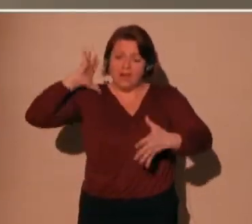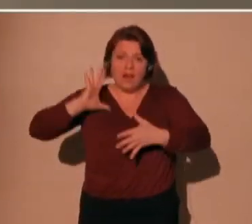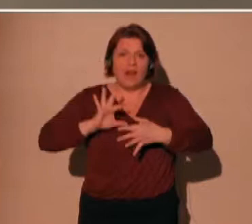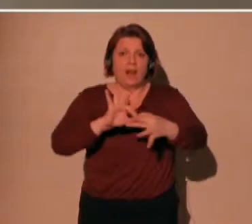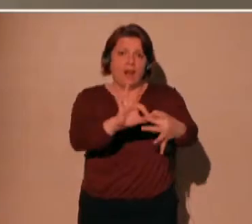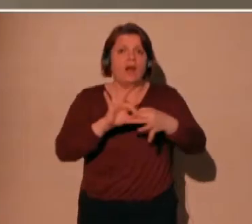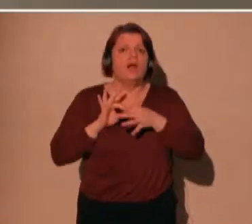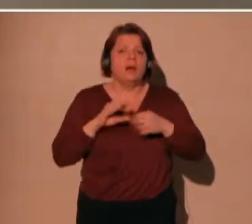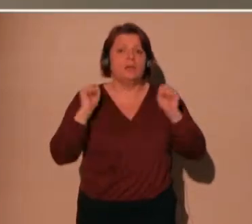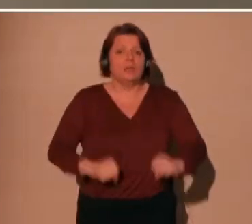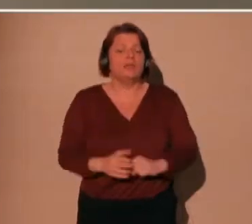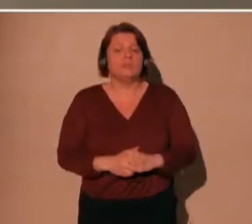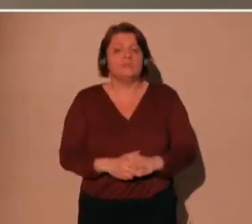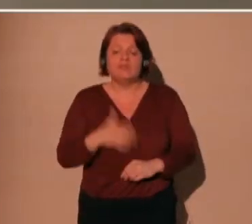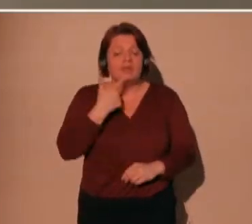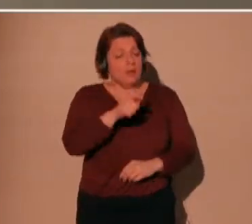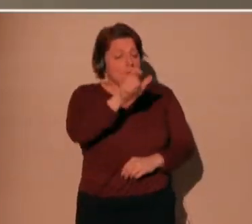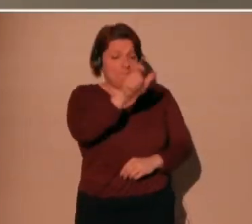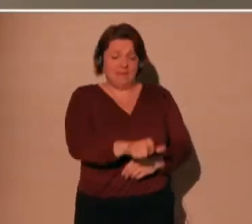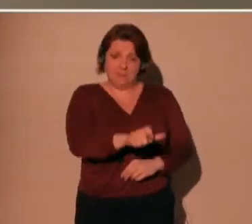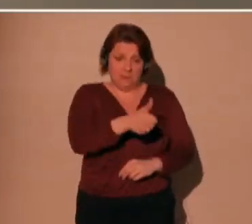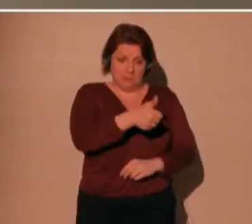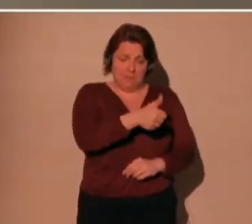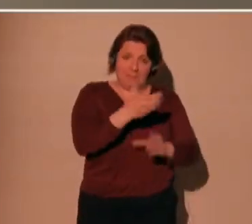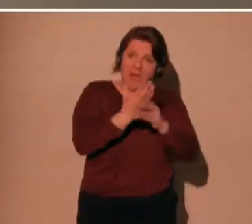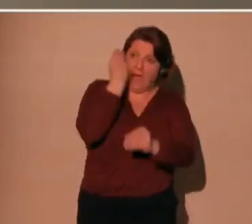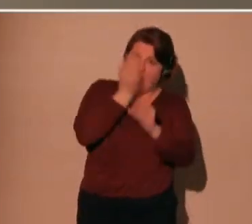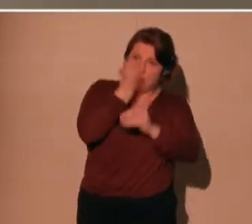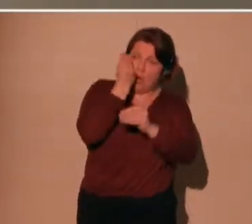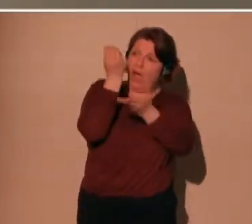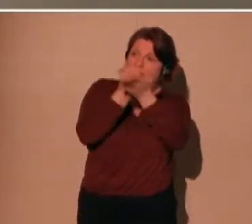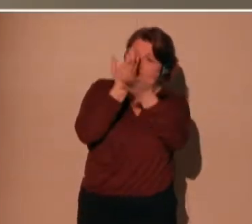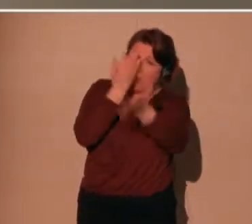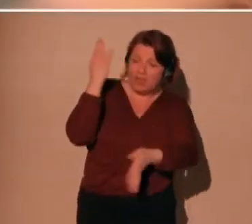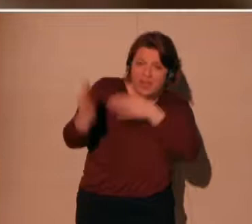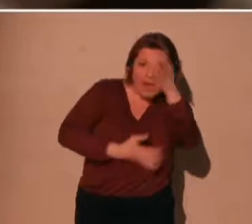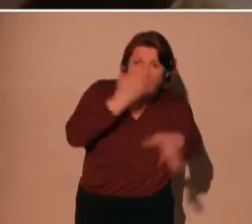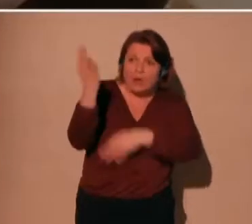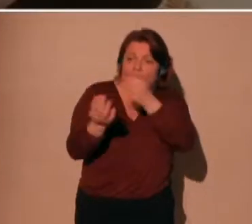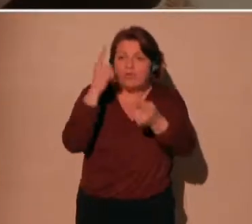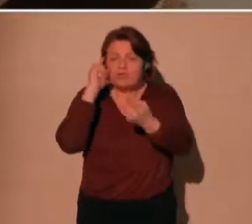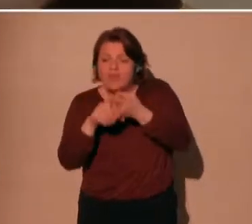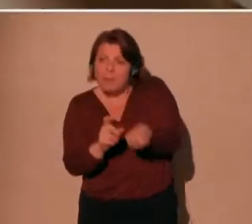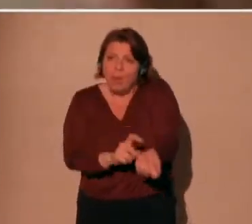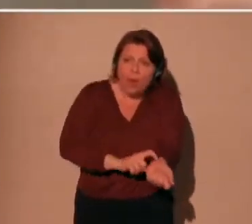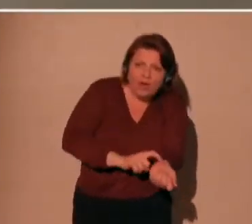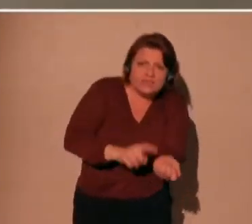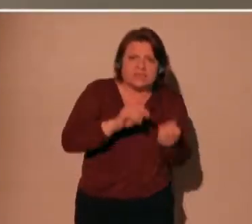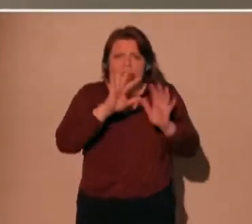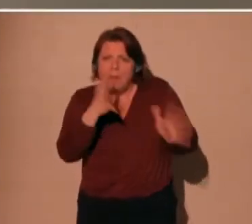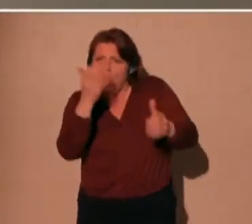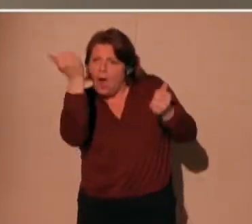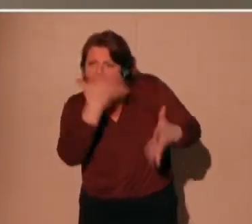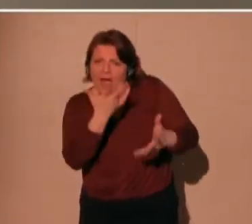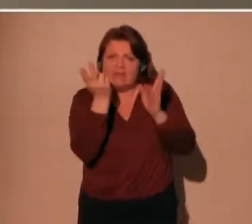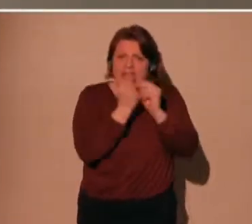Comment est-ce que l'apprenant va découvrir des informations sur ces causes ou ces facteurs explicatifs?